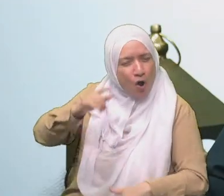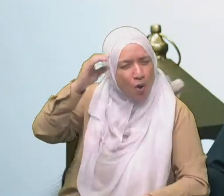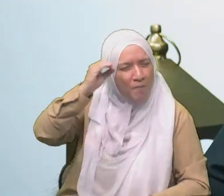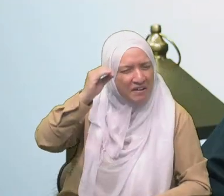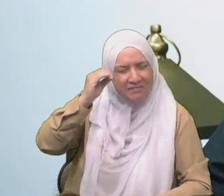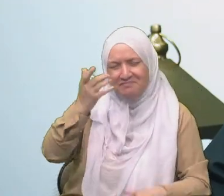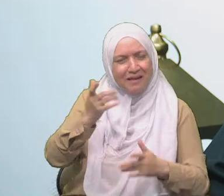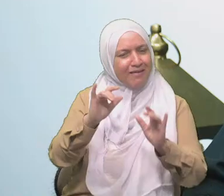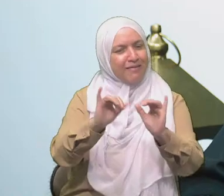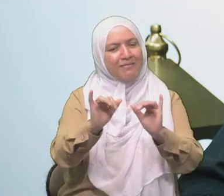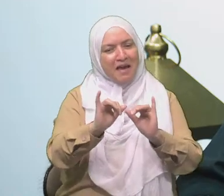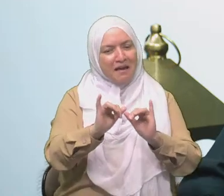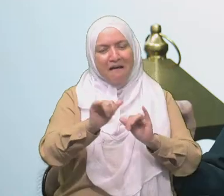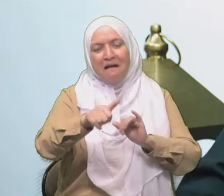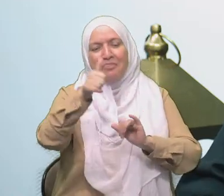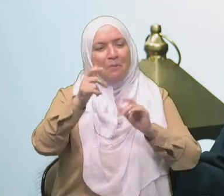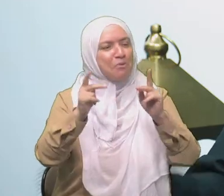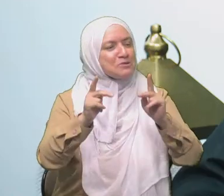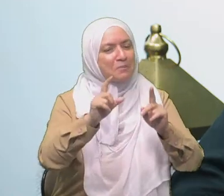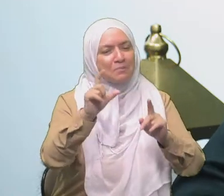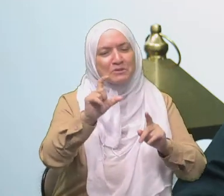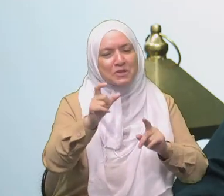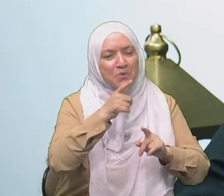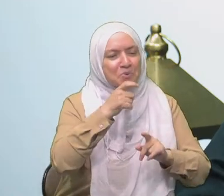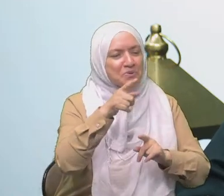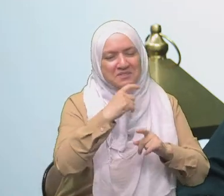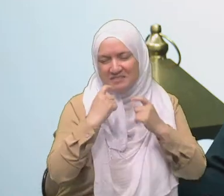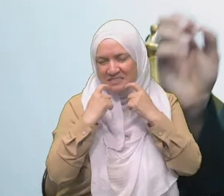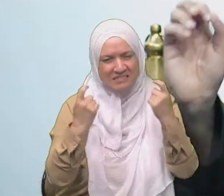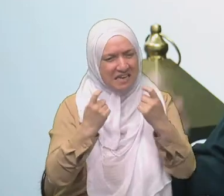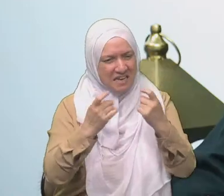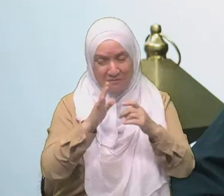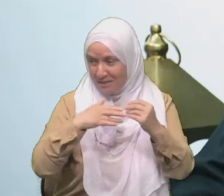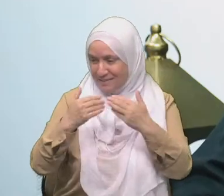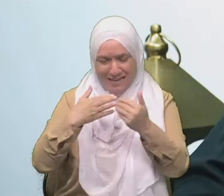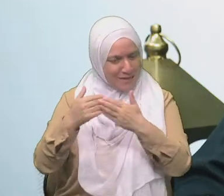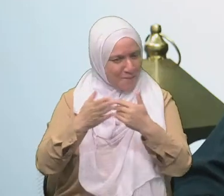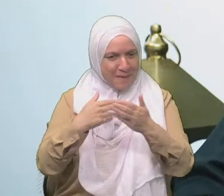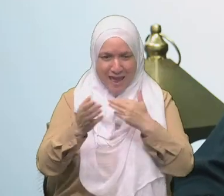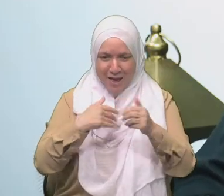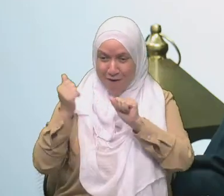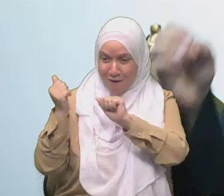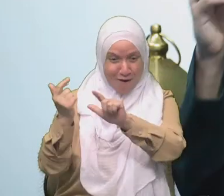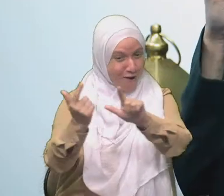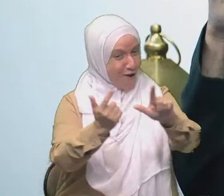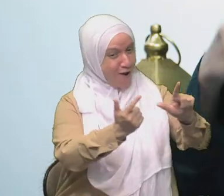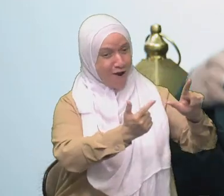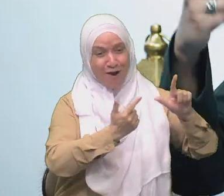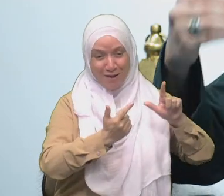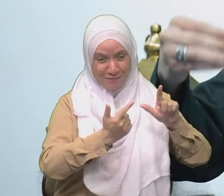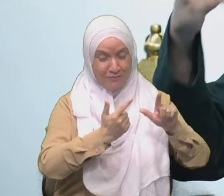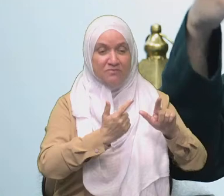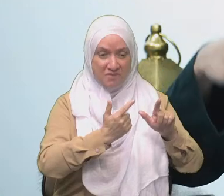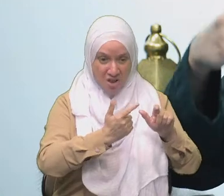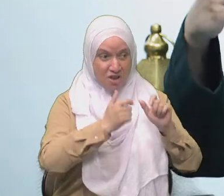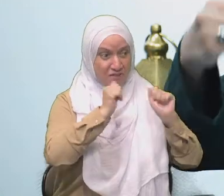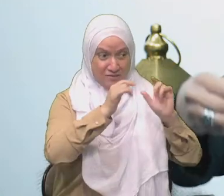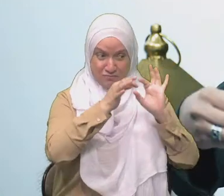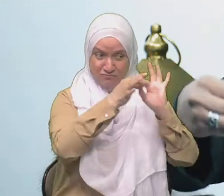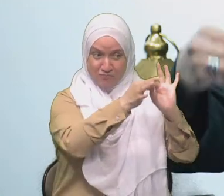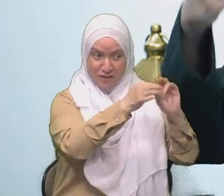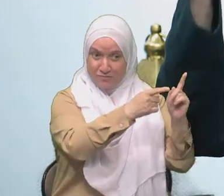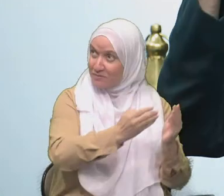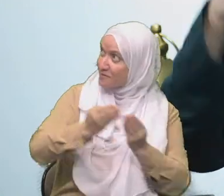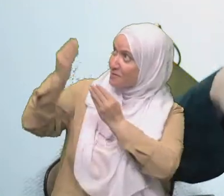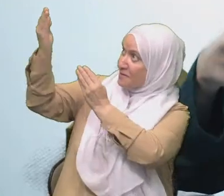وَمَا قَدَرُ اللَّهِ حَقَّ قَدْرِ. Establish a relationship with Allah subhanahu wa ta'ala independent of other Muslims and talk to Him on His